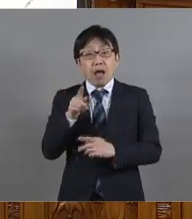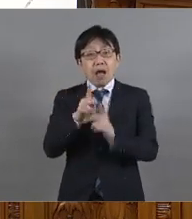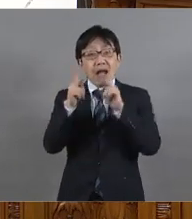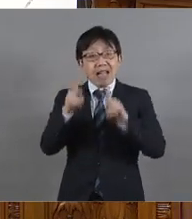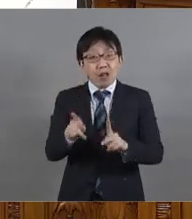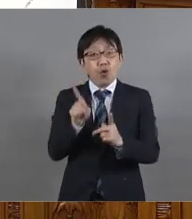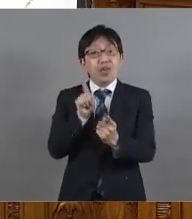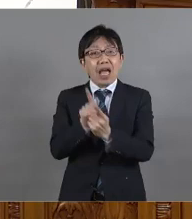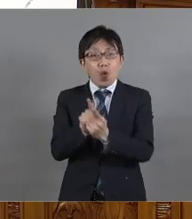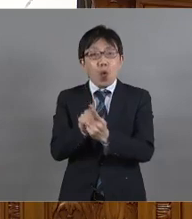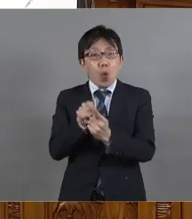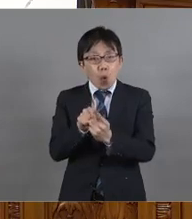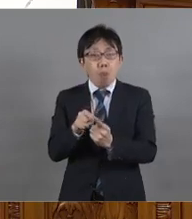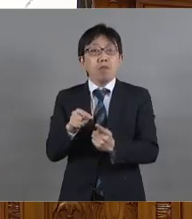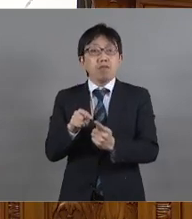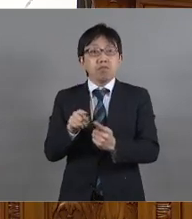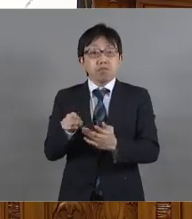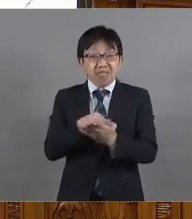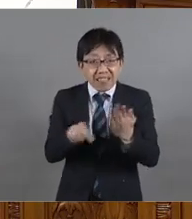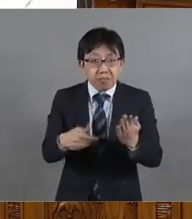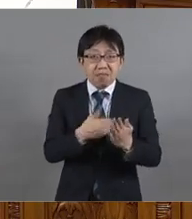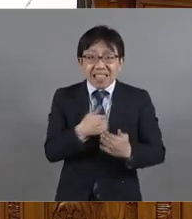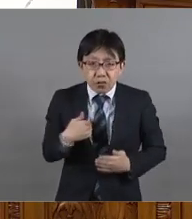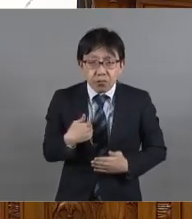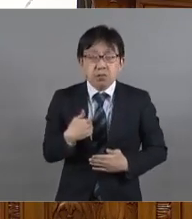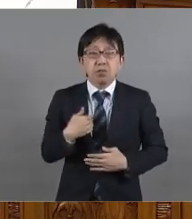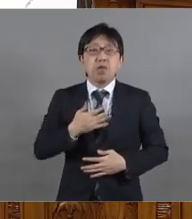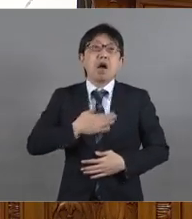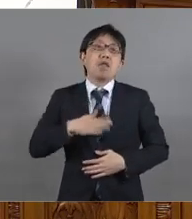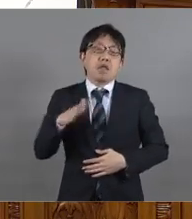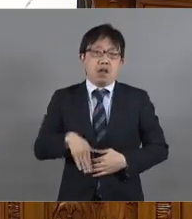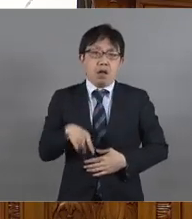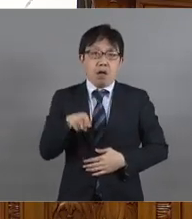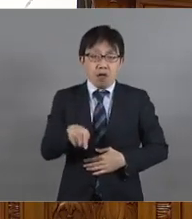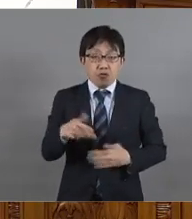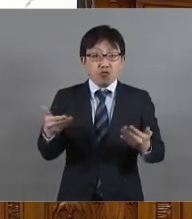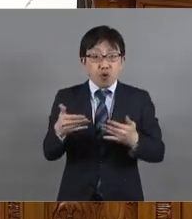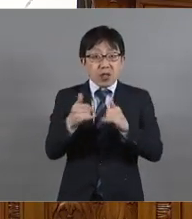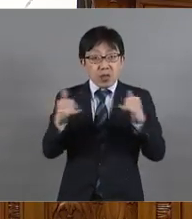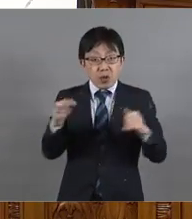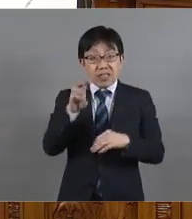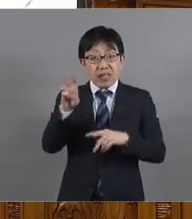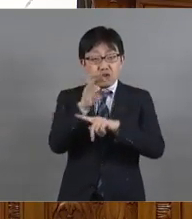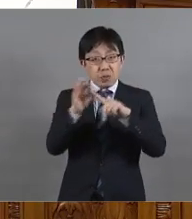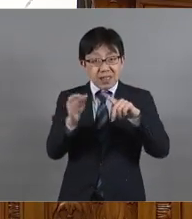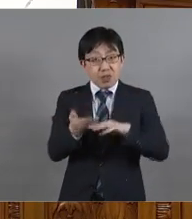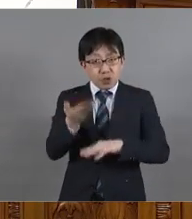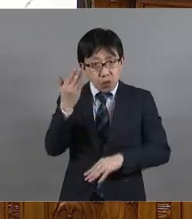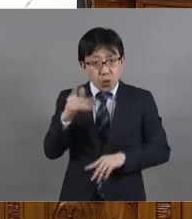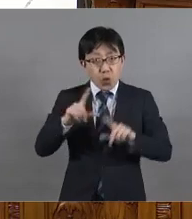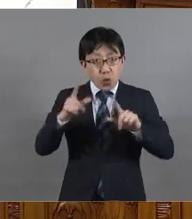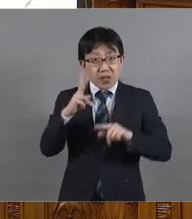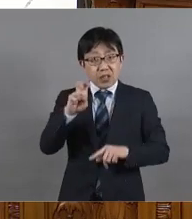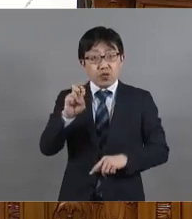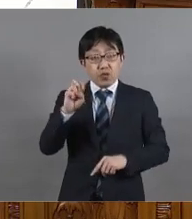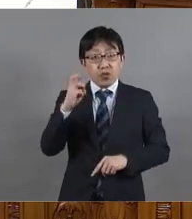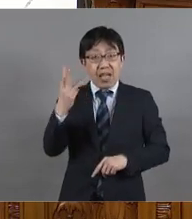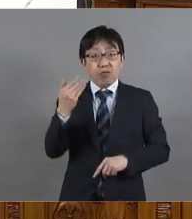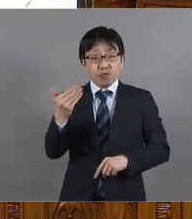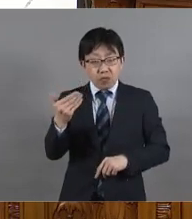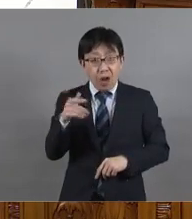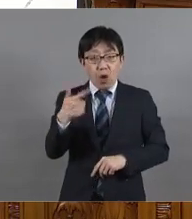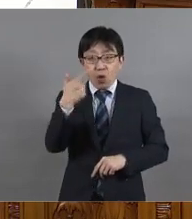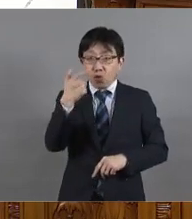やればできるということが分かりました就業者の3割以上東京23区では6割近くが